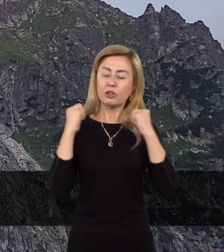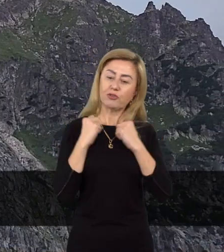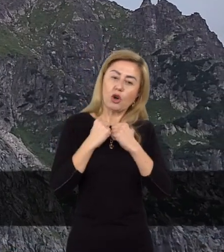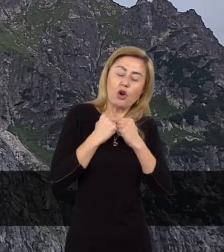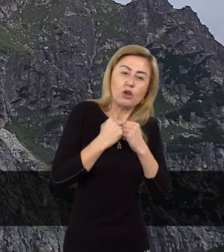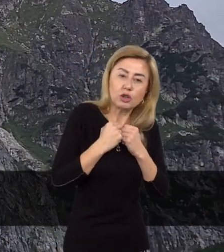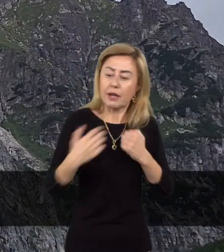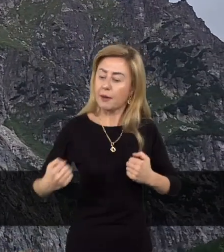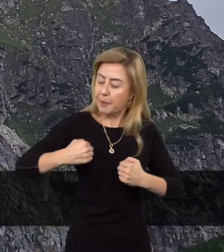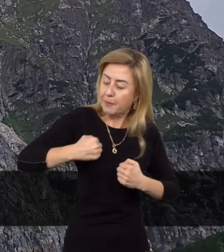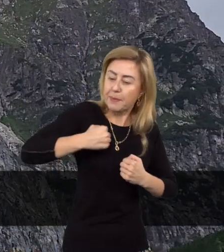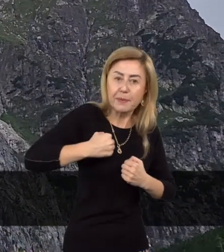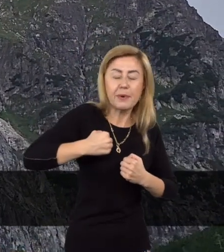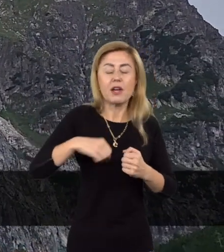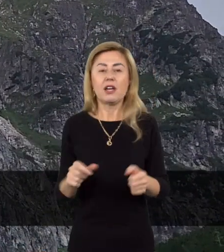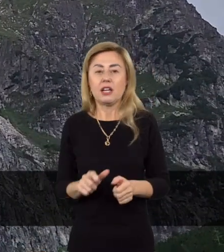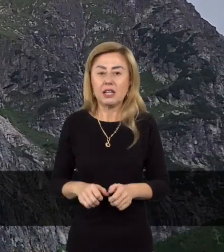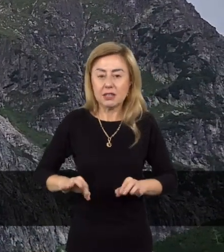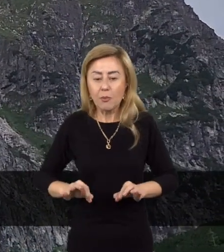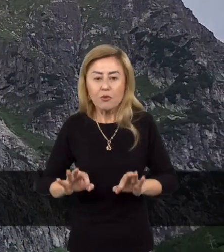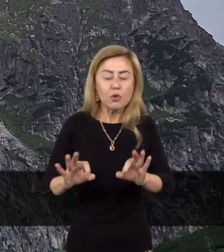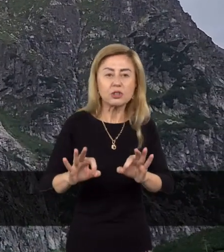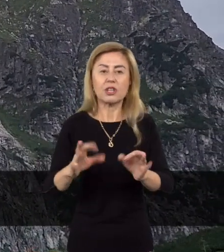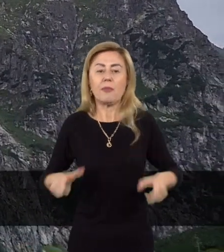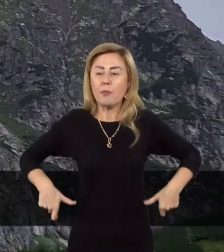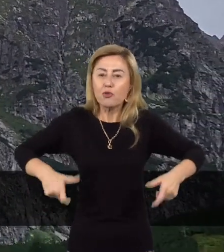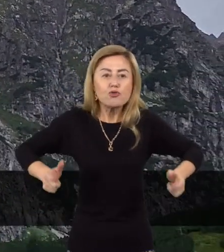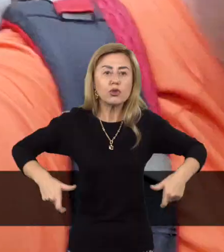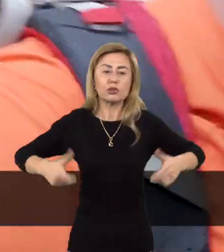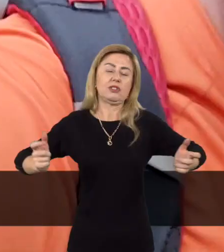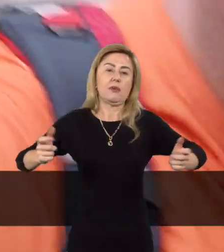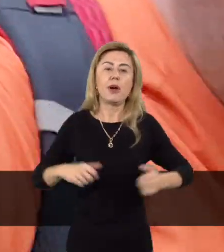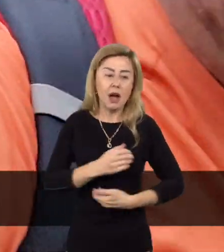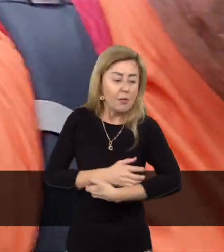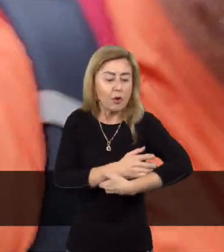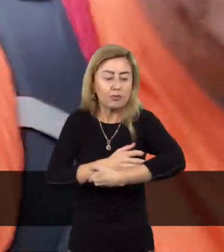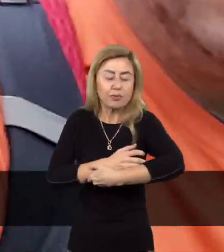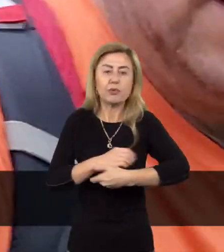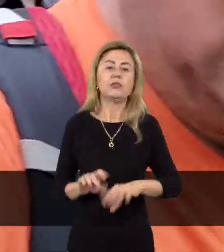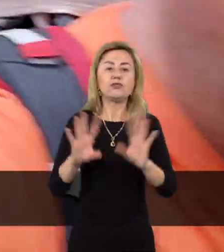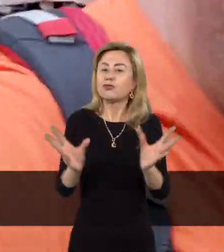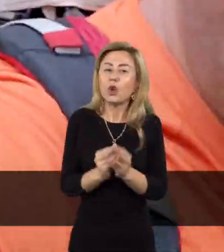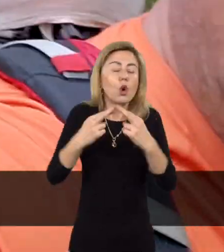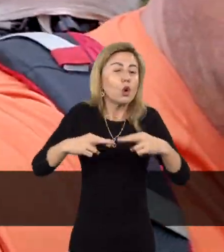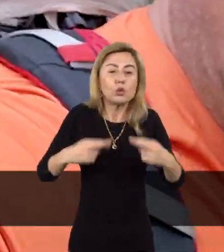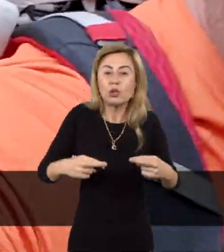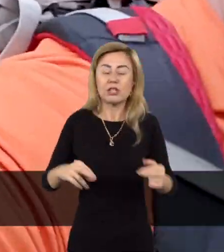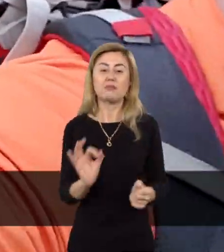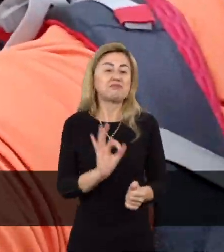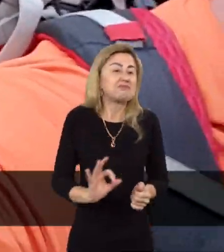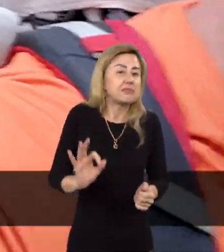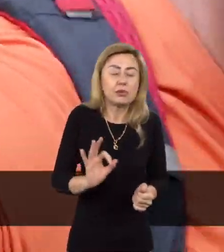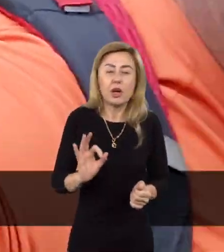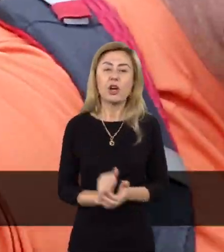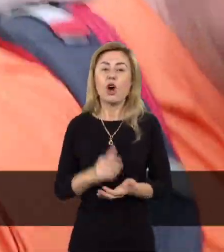schody, każdy ciasny korytarz, gdzie trzeba przejść albo z wózkiem, albo z osobą na rękach, albo z osobą pod rękę, jest jakimś tam wyzwaniem.